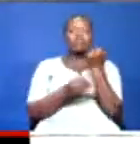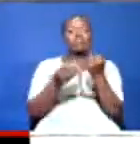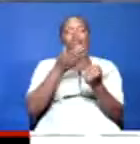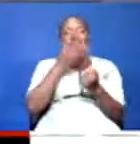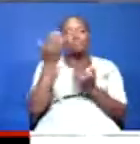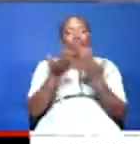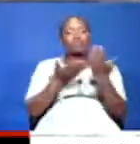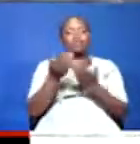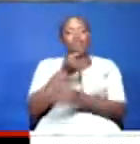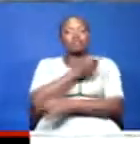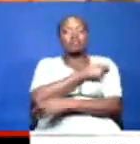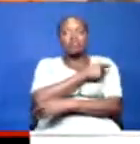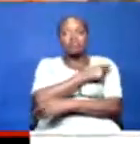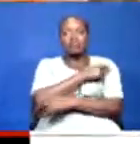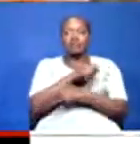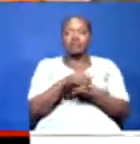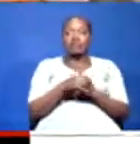matibabu.